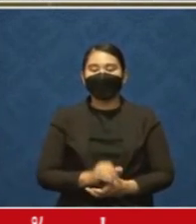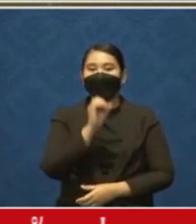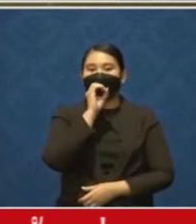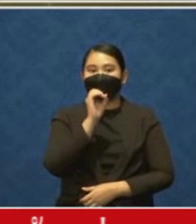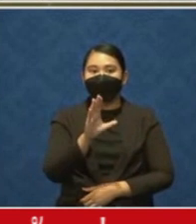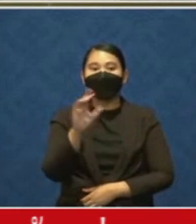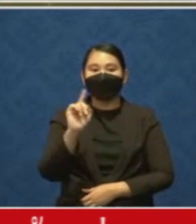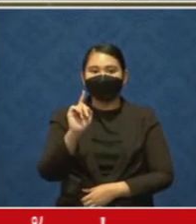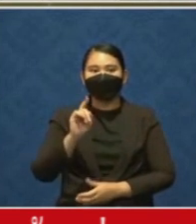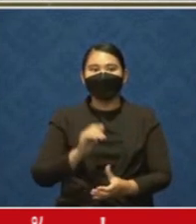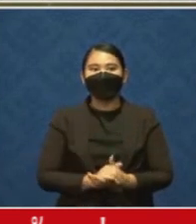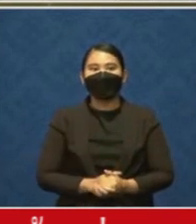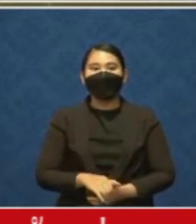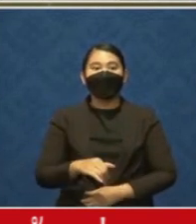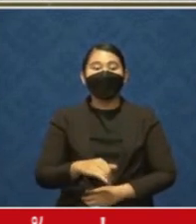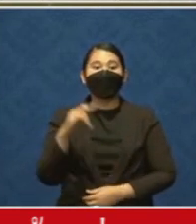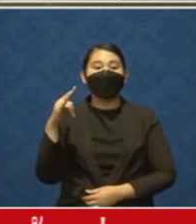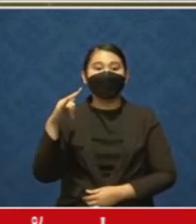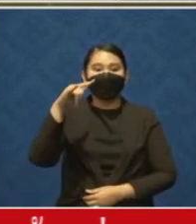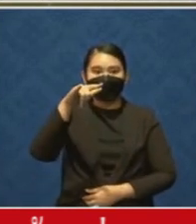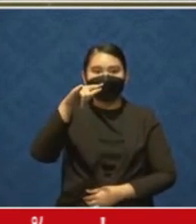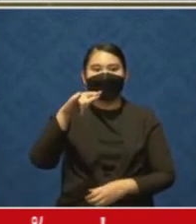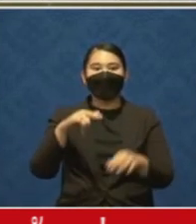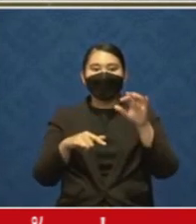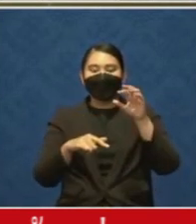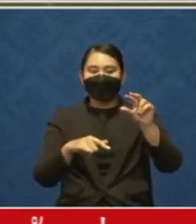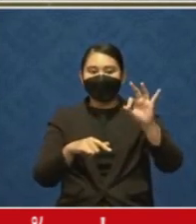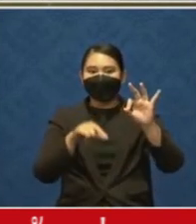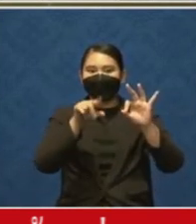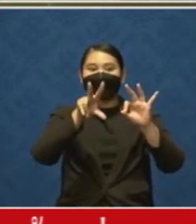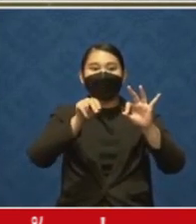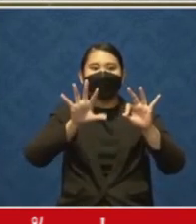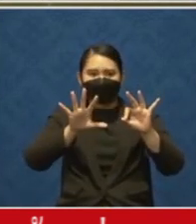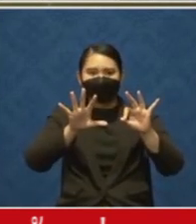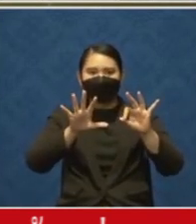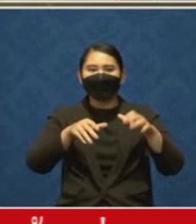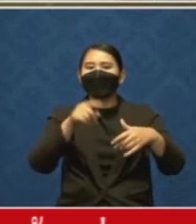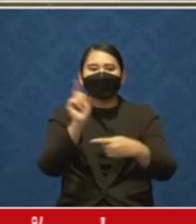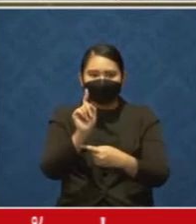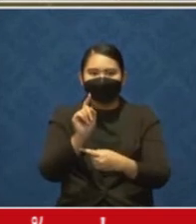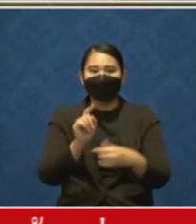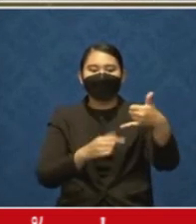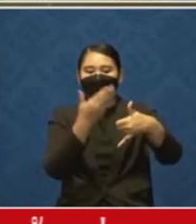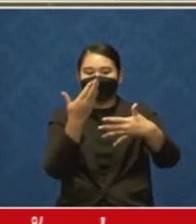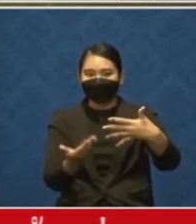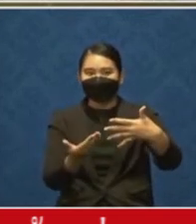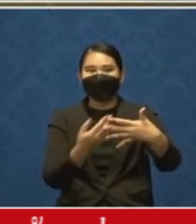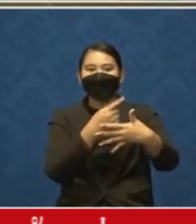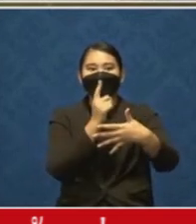บอกว่าเครื่องบิน F-35 เนี่ยมีคุณสมบัติ5ข้อล้ำเนี่ยมีอะไรบ้างครับ1ครับท่านประธ